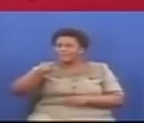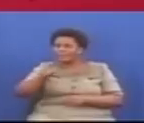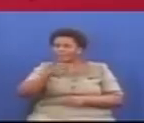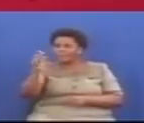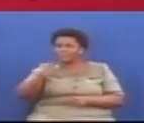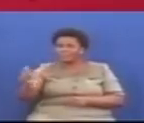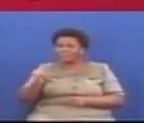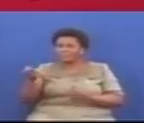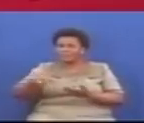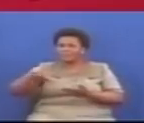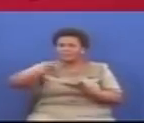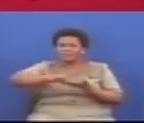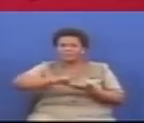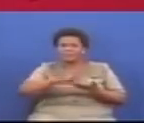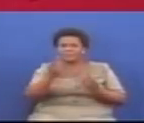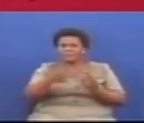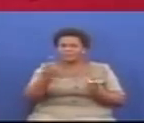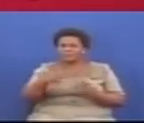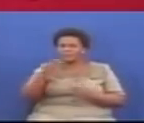yameongezeka idadi ya watu,